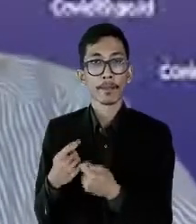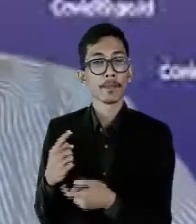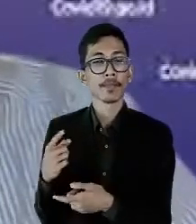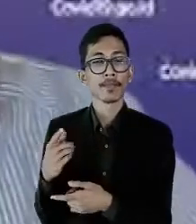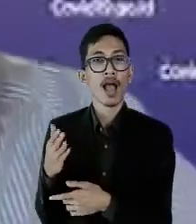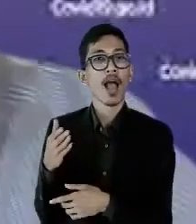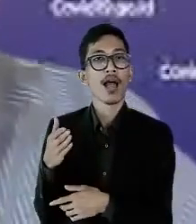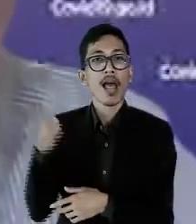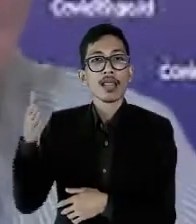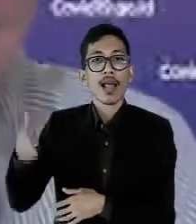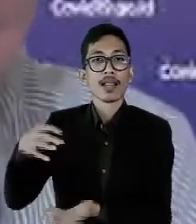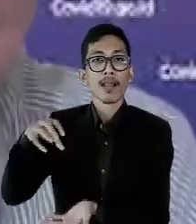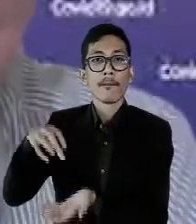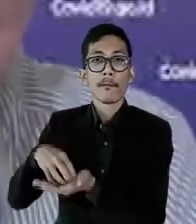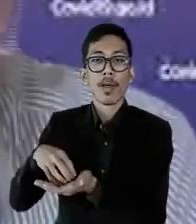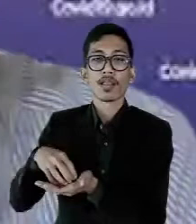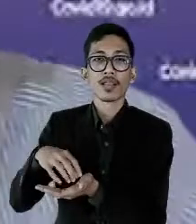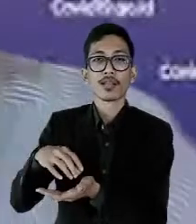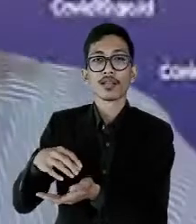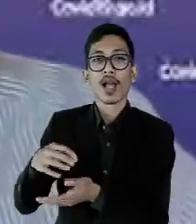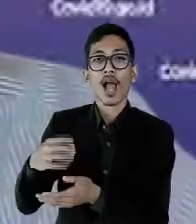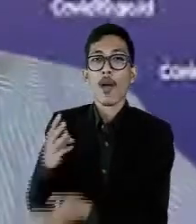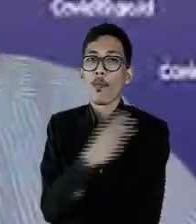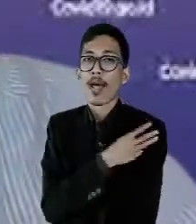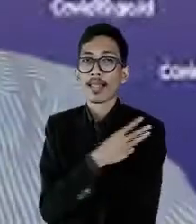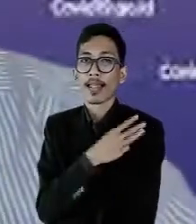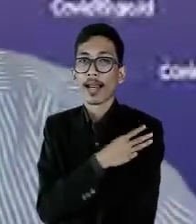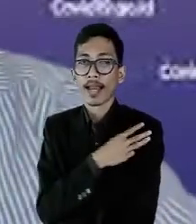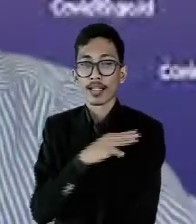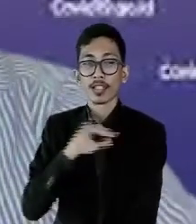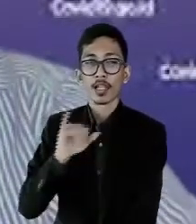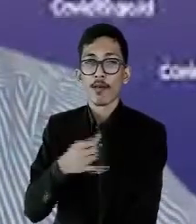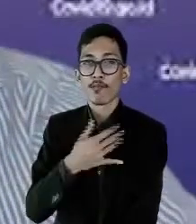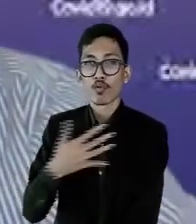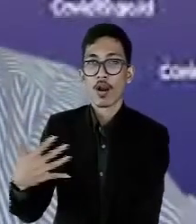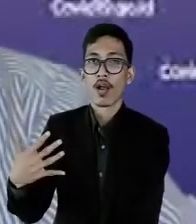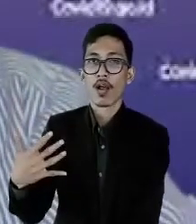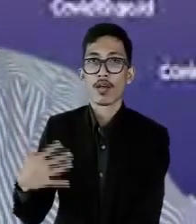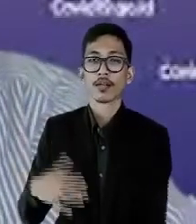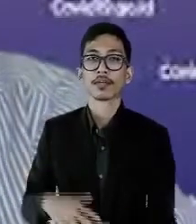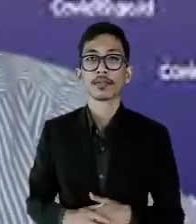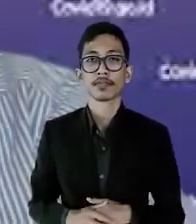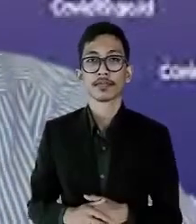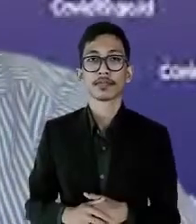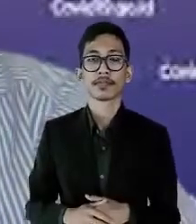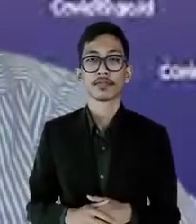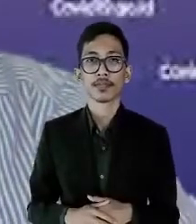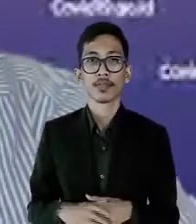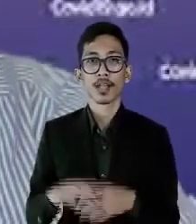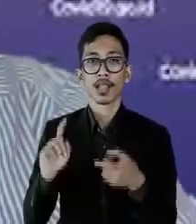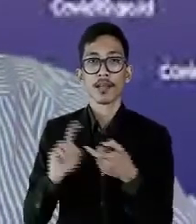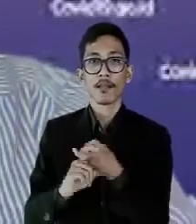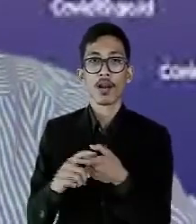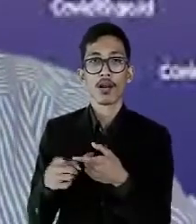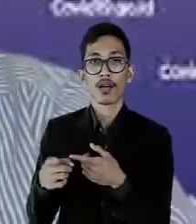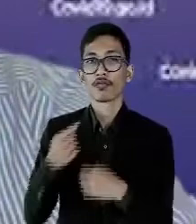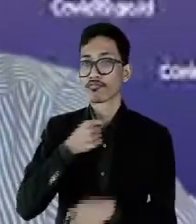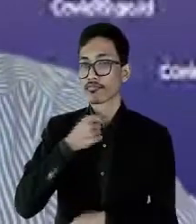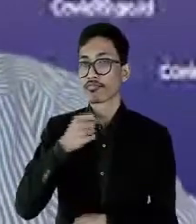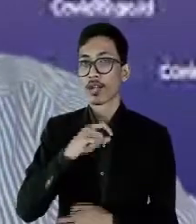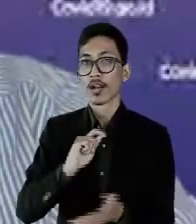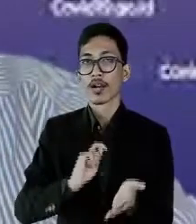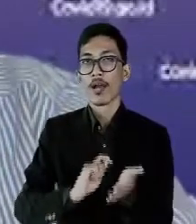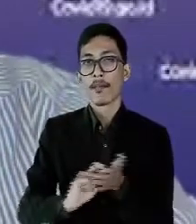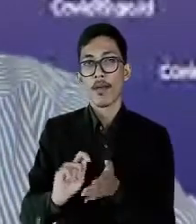tadi di Kota Jayapura di Kabupaten Jayapura dan sudah ada rekan kami Enda Kurniawan